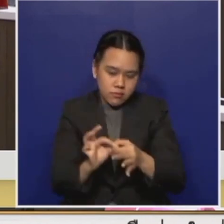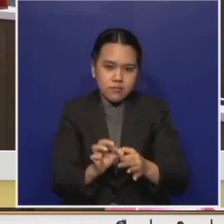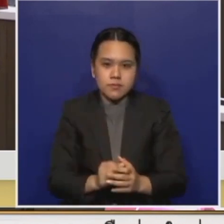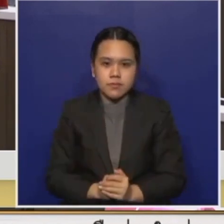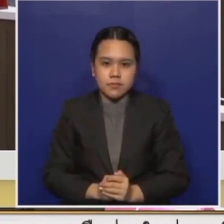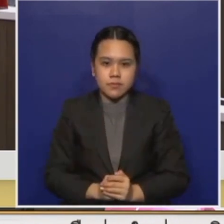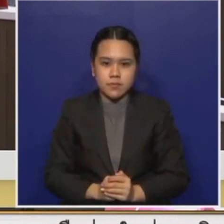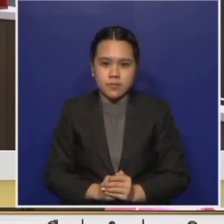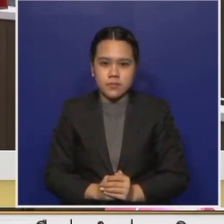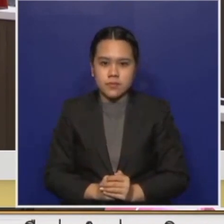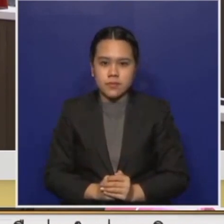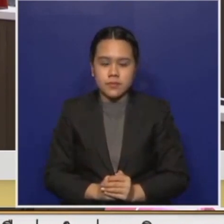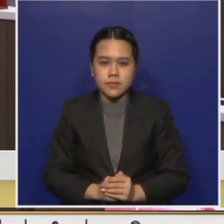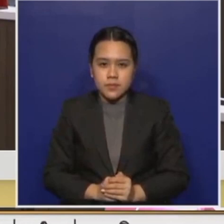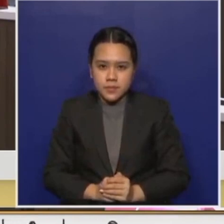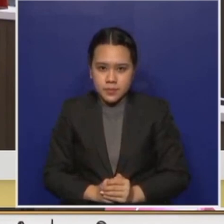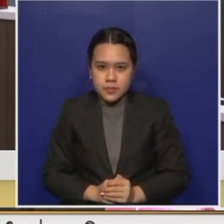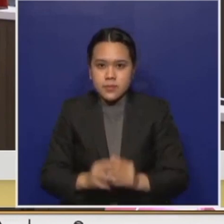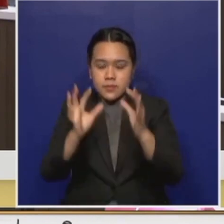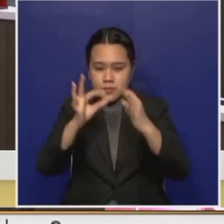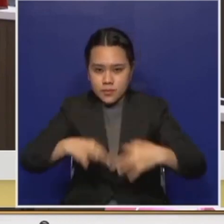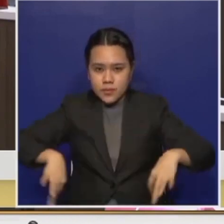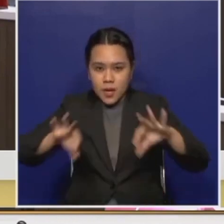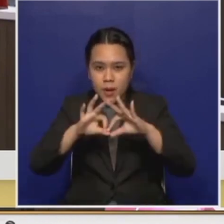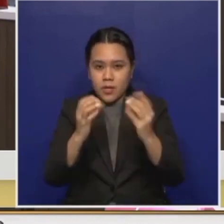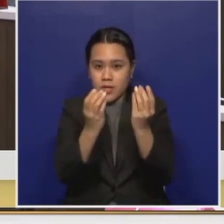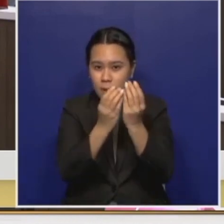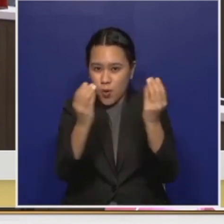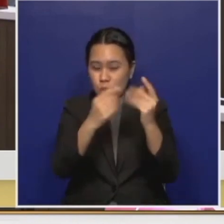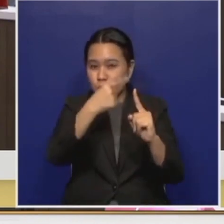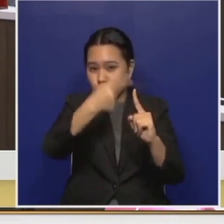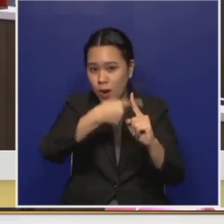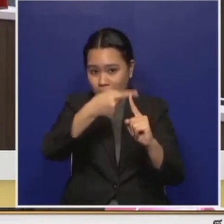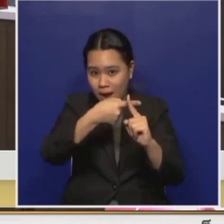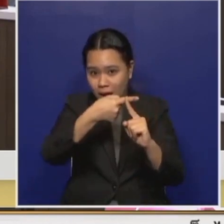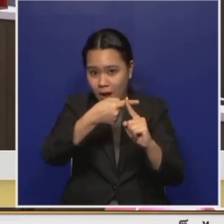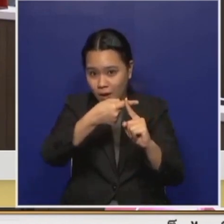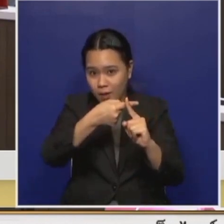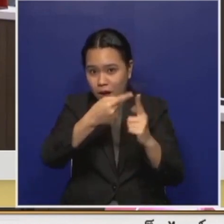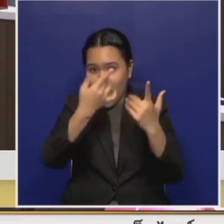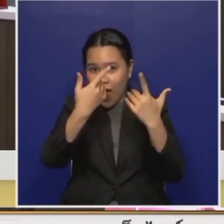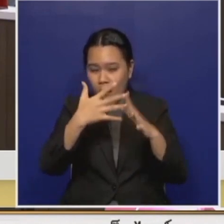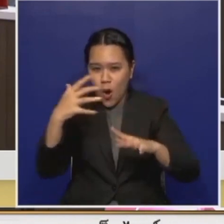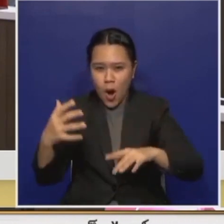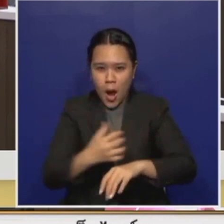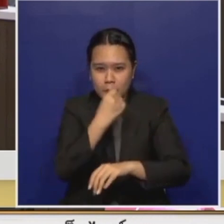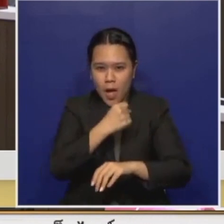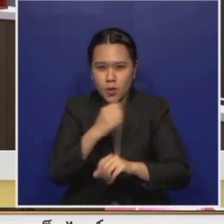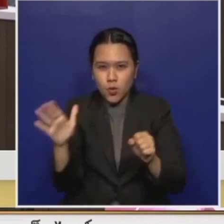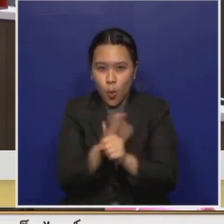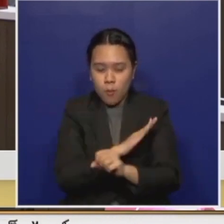เททสำกธรรรษณจากราศรรนนช่ขาว ที่มีอำนาจเบต เดขาด ที่เราเรยกวCs เธ 49